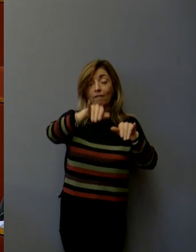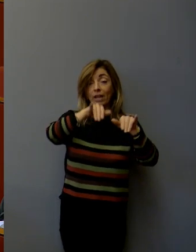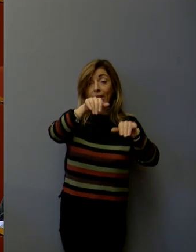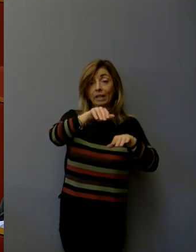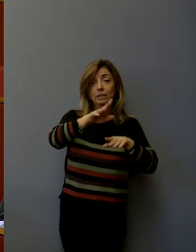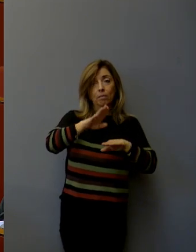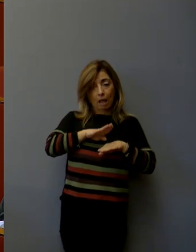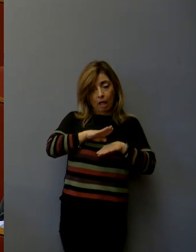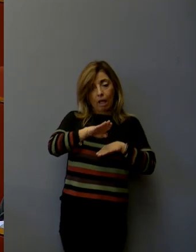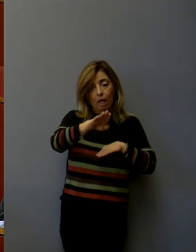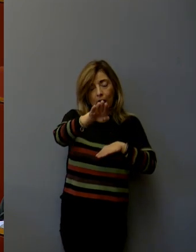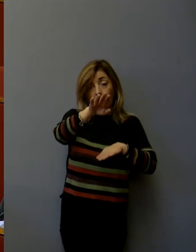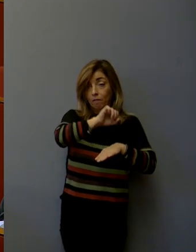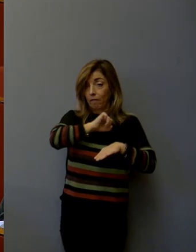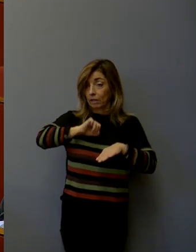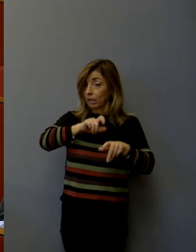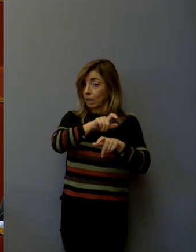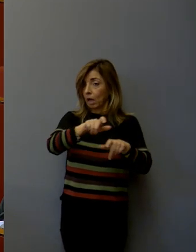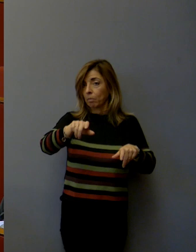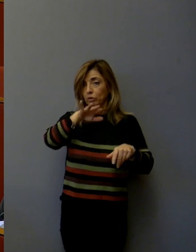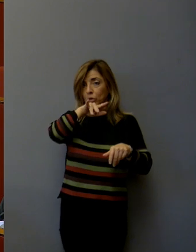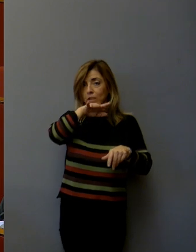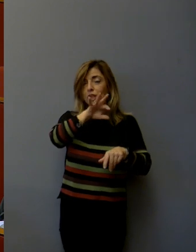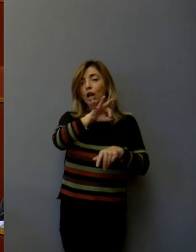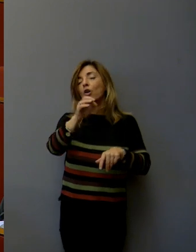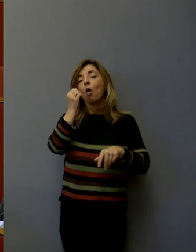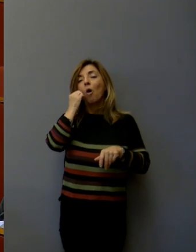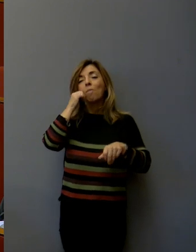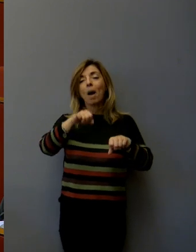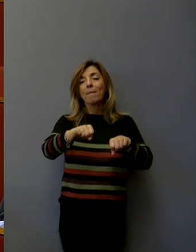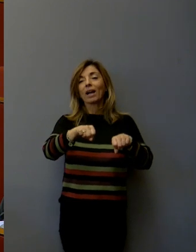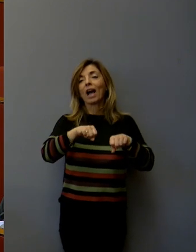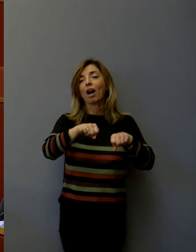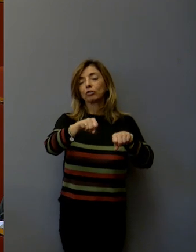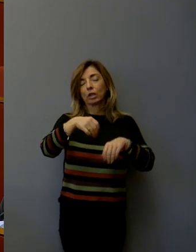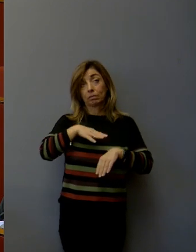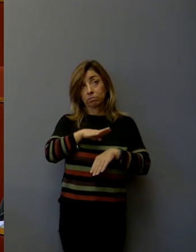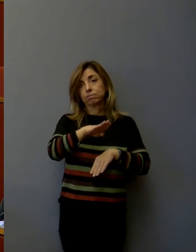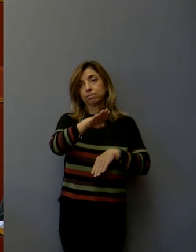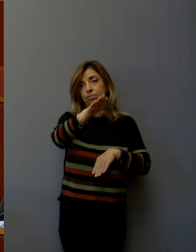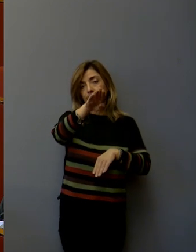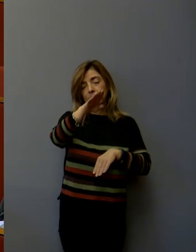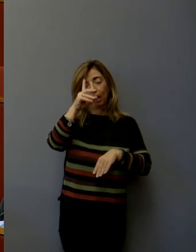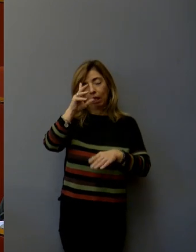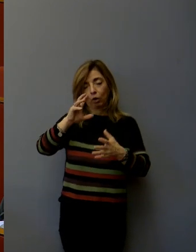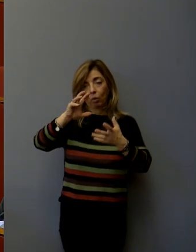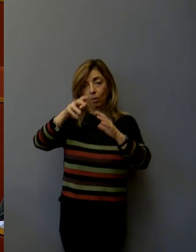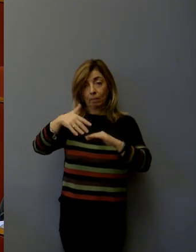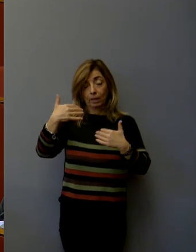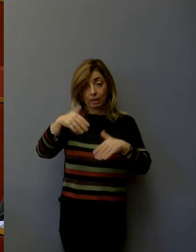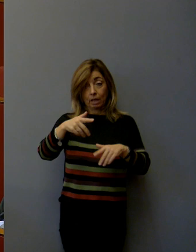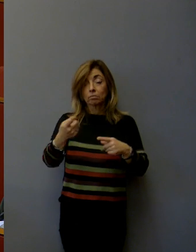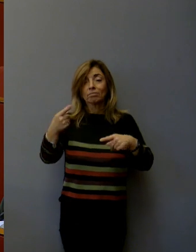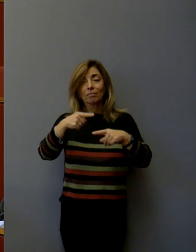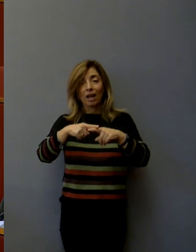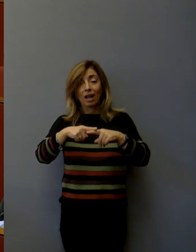nel senso che è molto faticoso per mamme con carrozzelle Insomma veramente complicato allora la chat o la